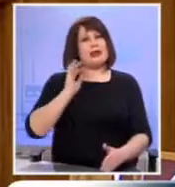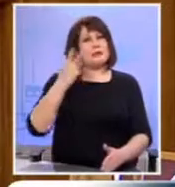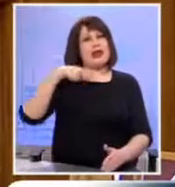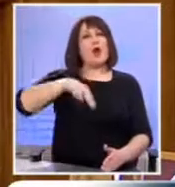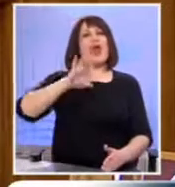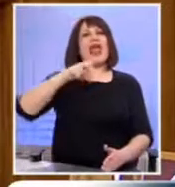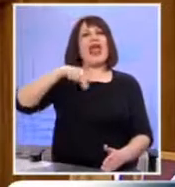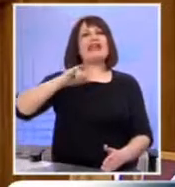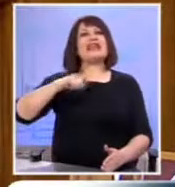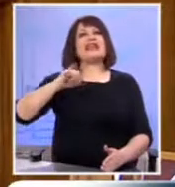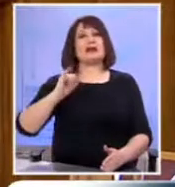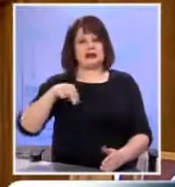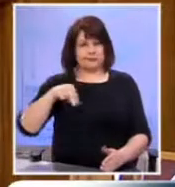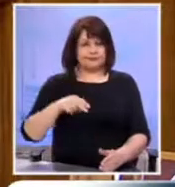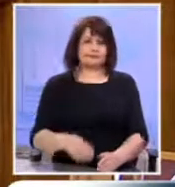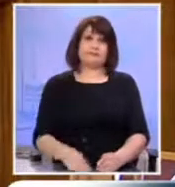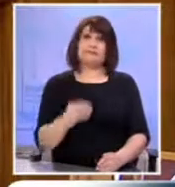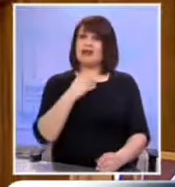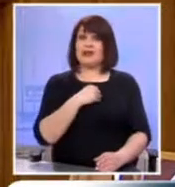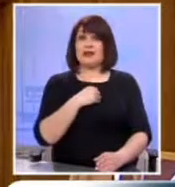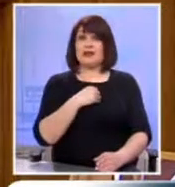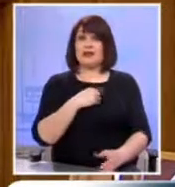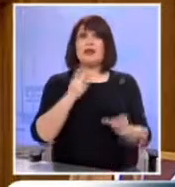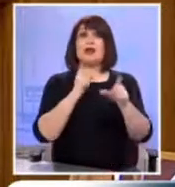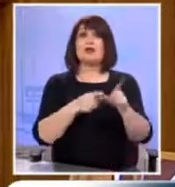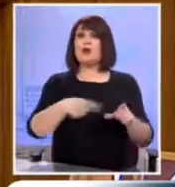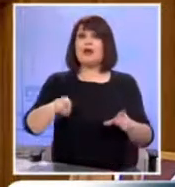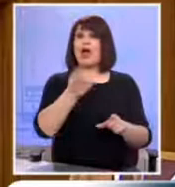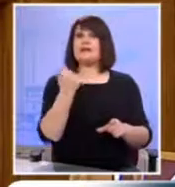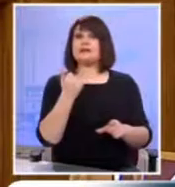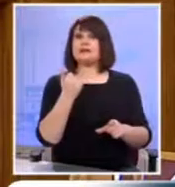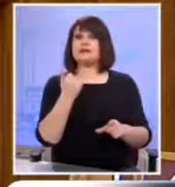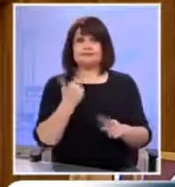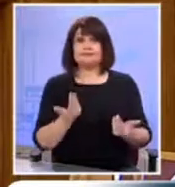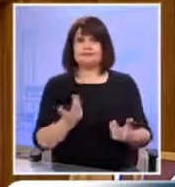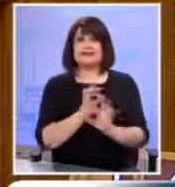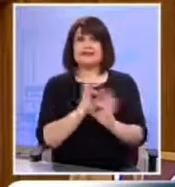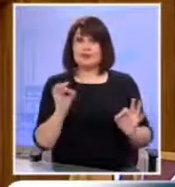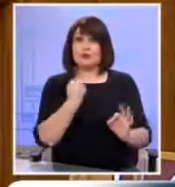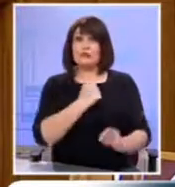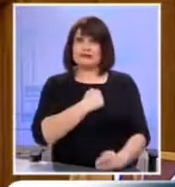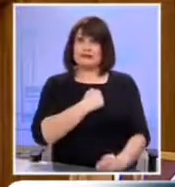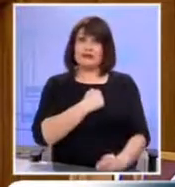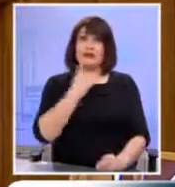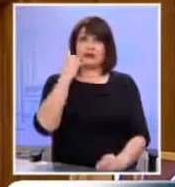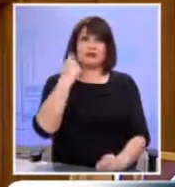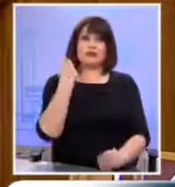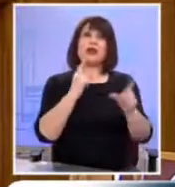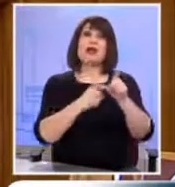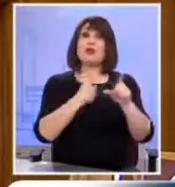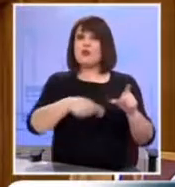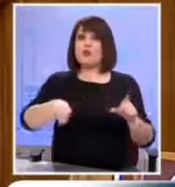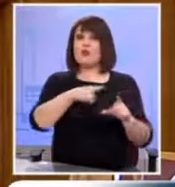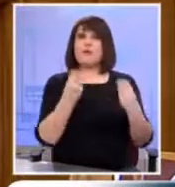διαβεβαιώνω, και λυπάμαι που δεν είναι εδώ πέρα οι αγαπητοί συνάδελφοι του ΚΚΕ, ότι είμαι σίγουρη ότι το ξέρουν πολύ καλύτερα από